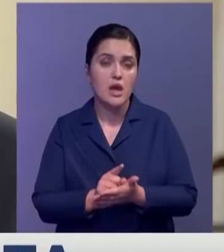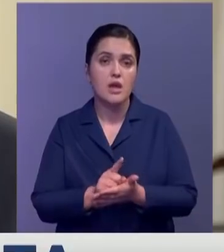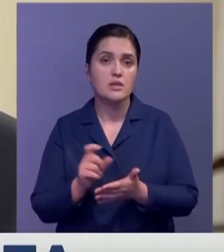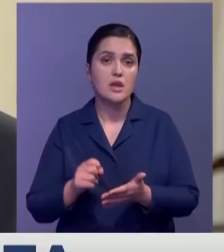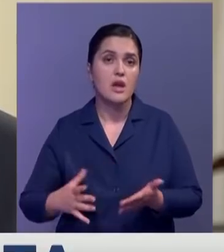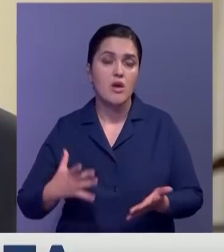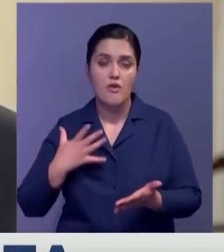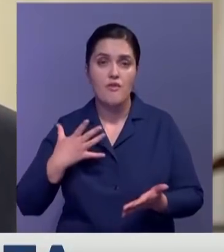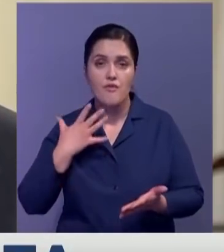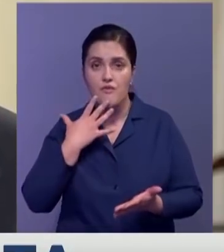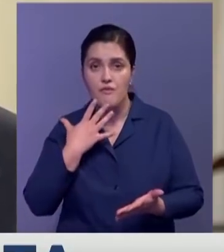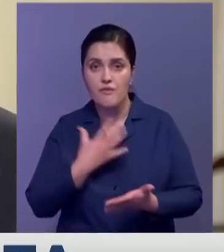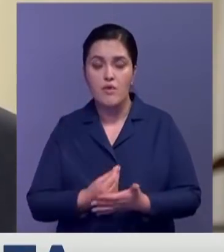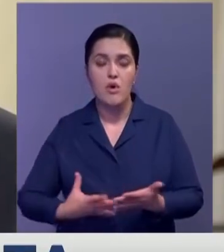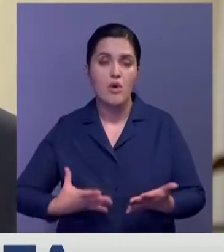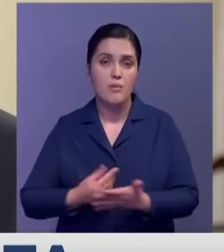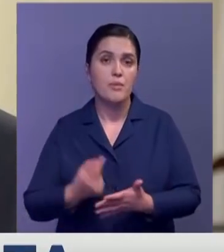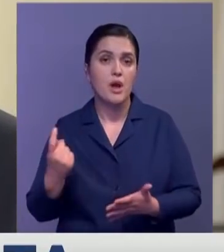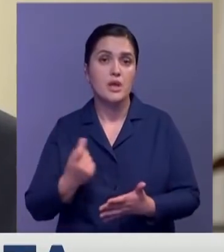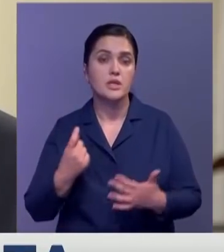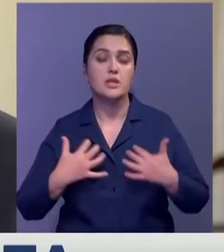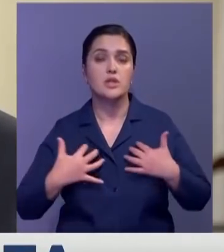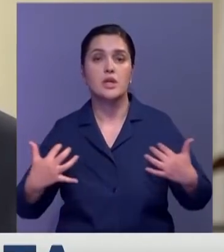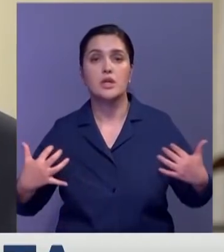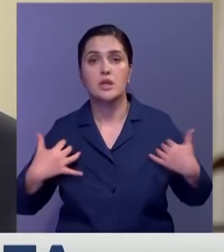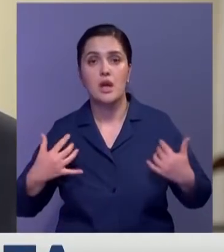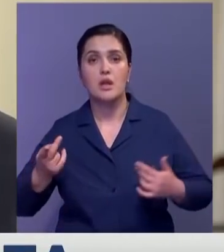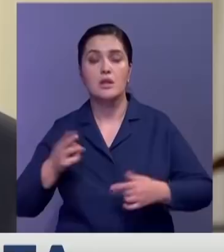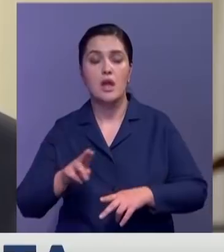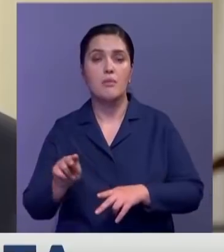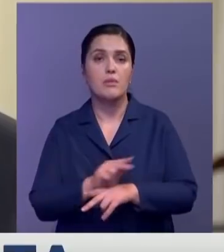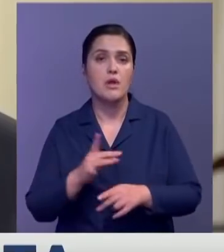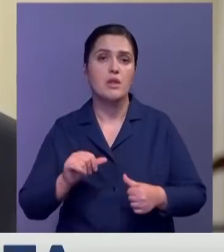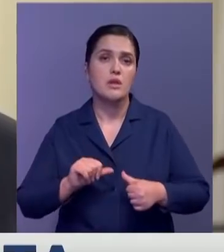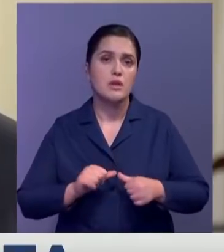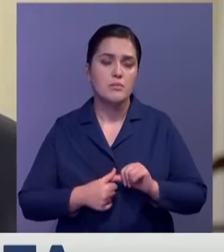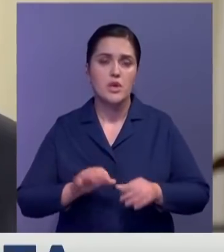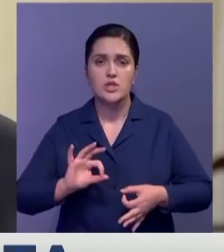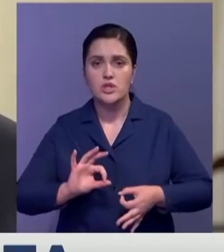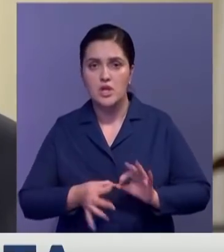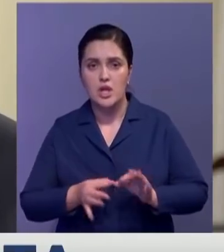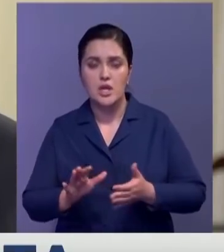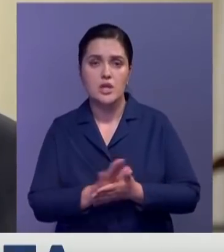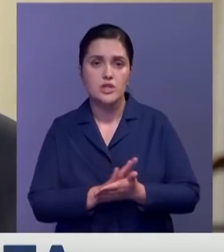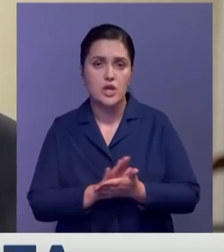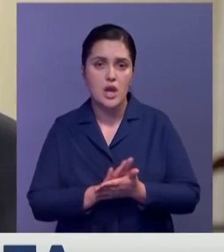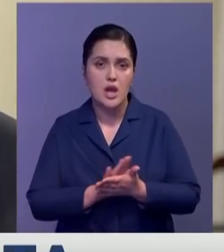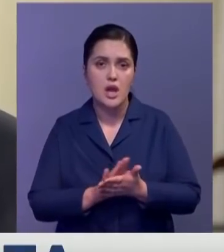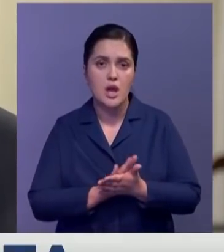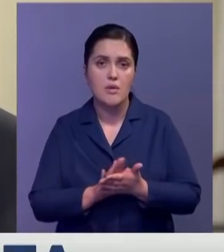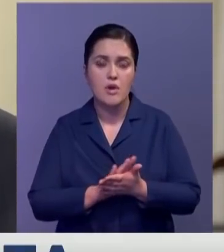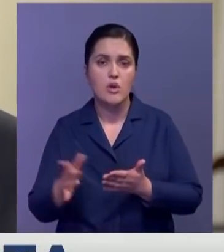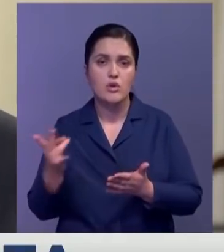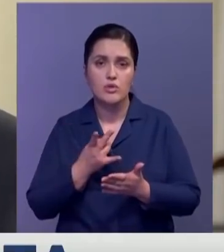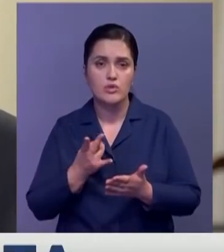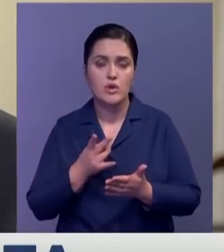счет собственных средств хозяев скота. Для профилактики заболевания следует постоянно и тщательно чистить круп лошадей от